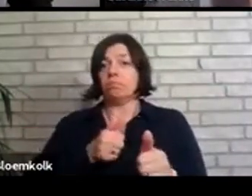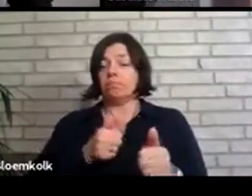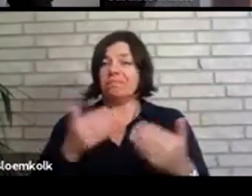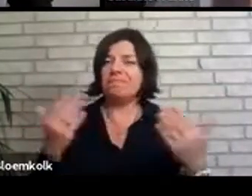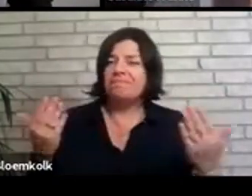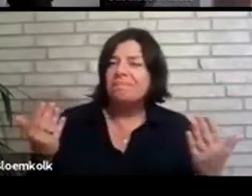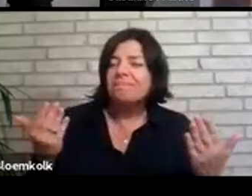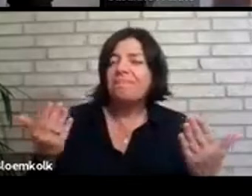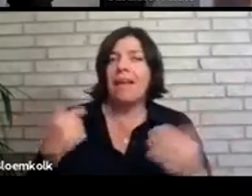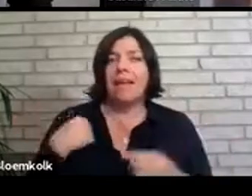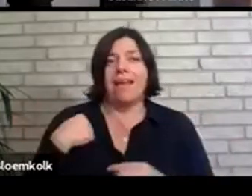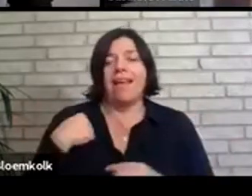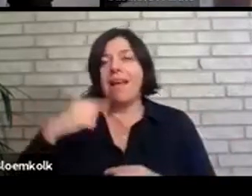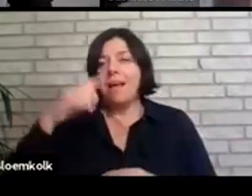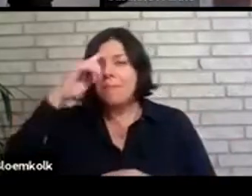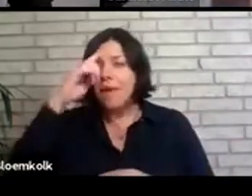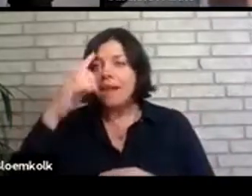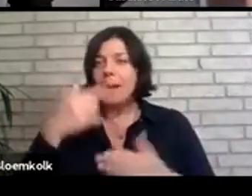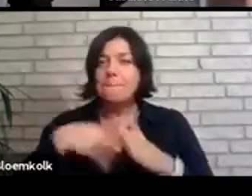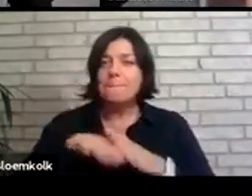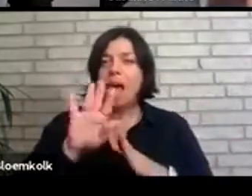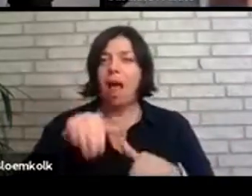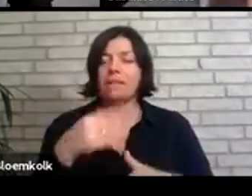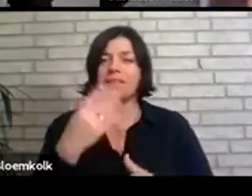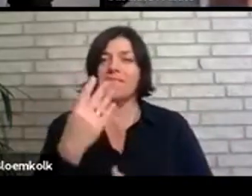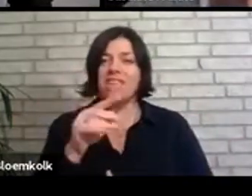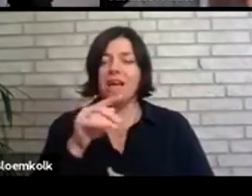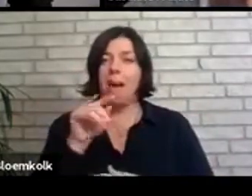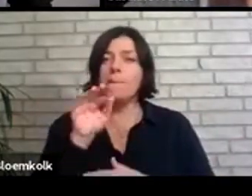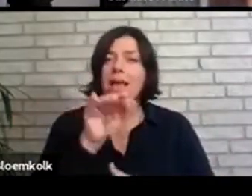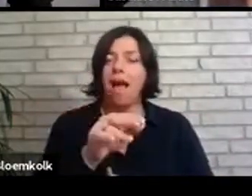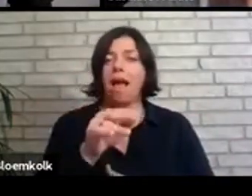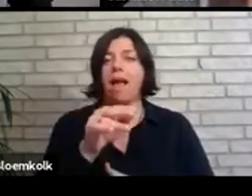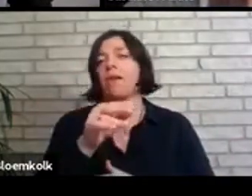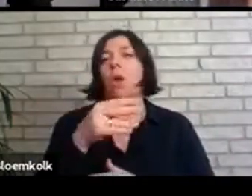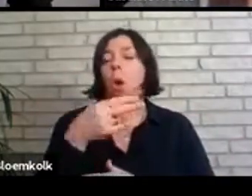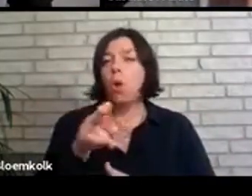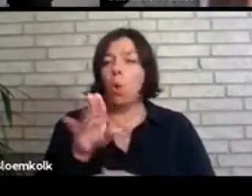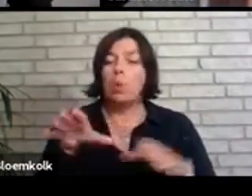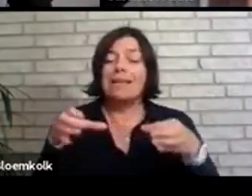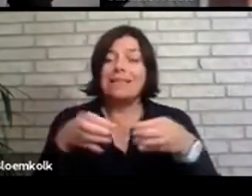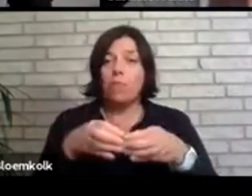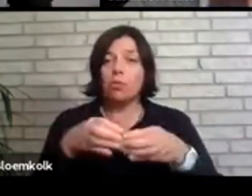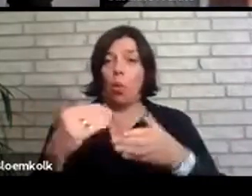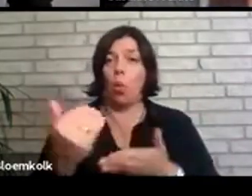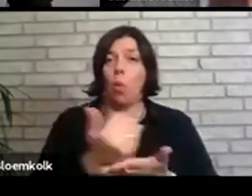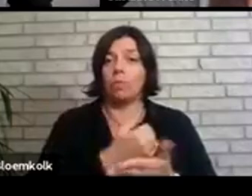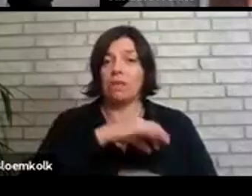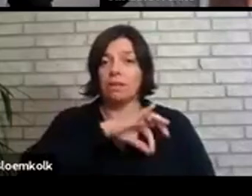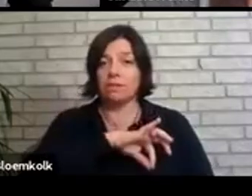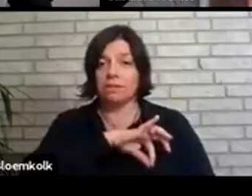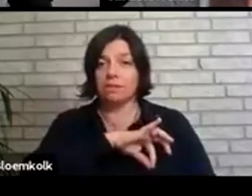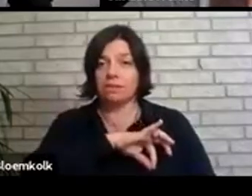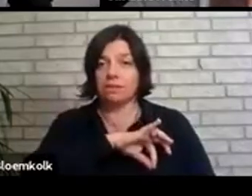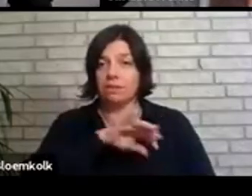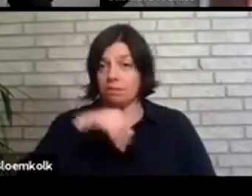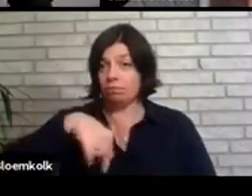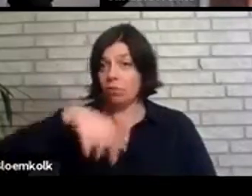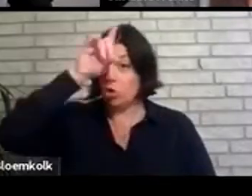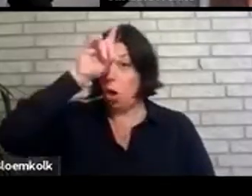Also mehr als 4 Milliarden Euro Gesamtumsatz beim deutschen Fußball und gleichzeitig gibt es bei den Mittelclubs so